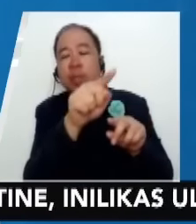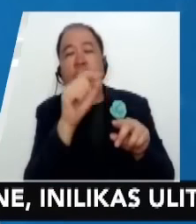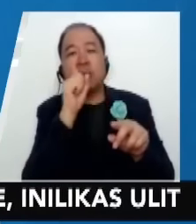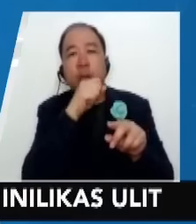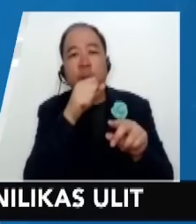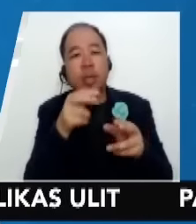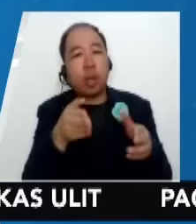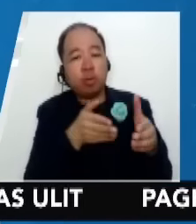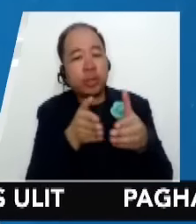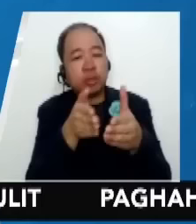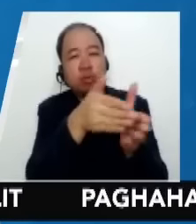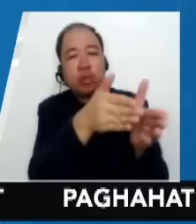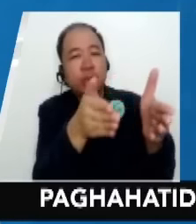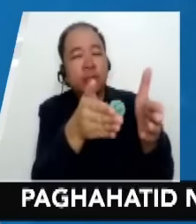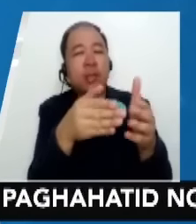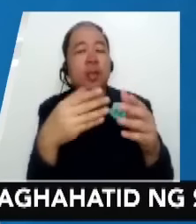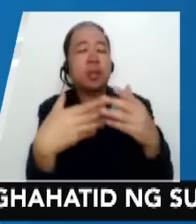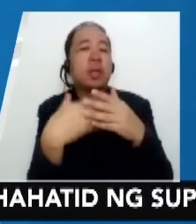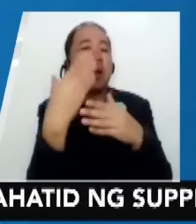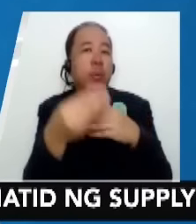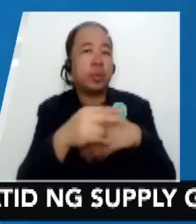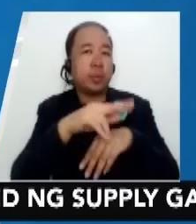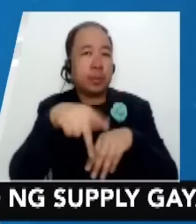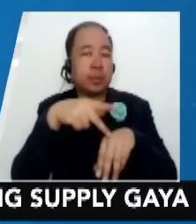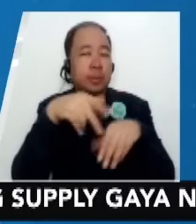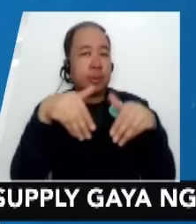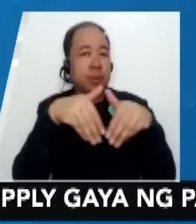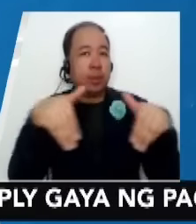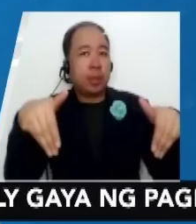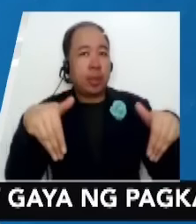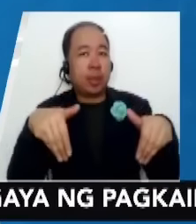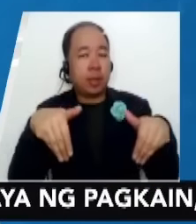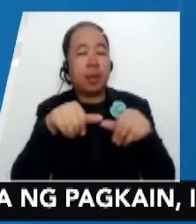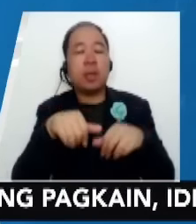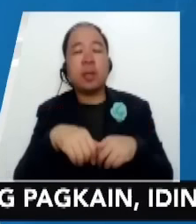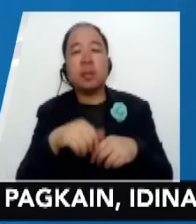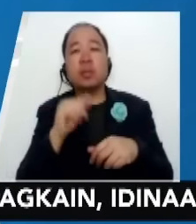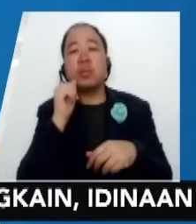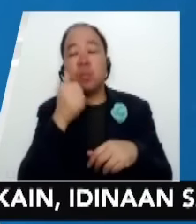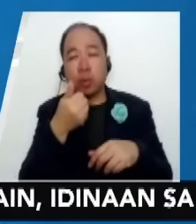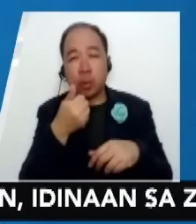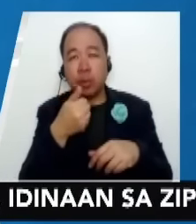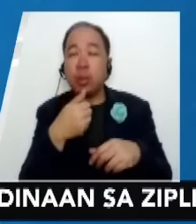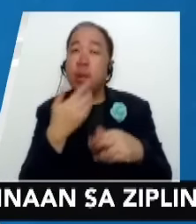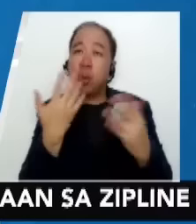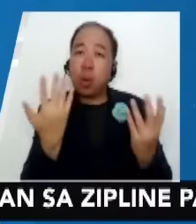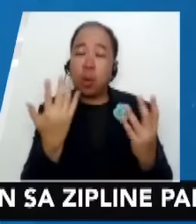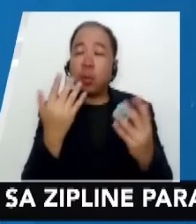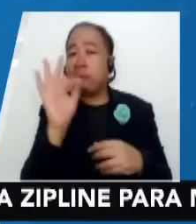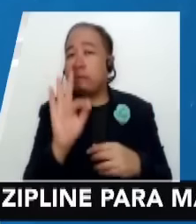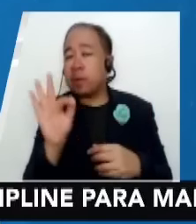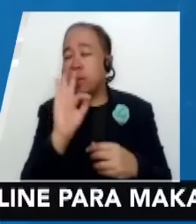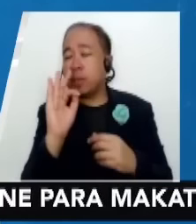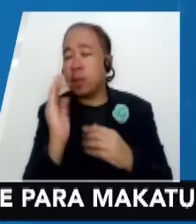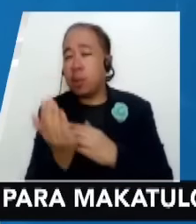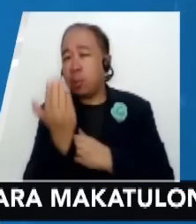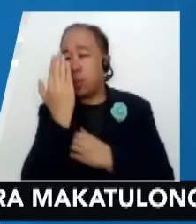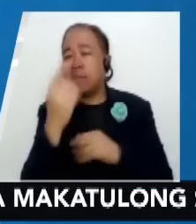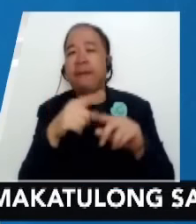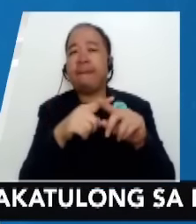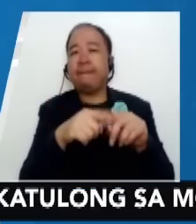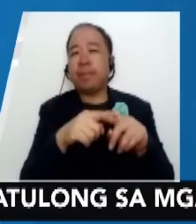yan ng Philippine Area of Responsibility bukas ng gabi o di kaya naman sa Biyernes po ng umaga. Depende pa rin sa magiging